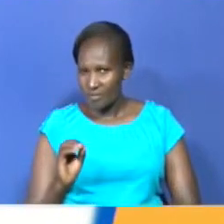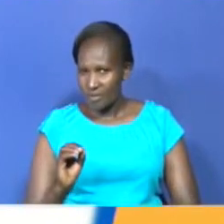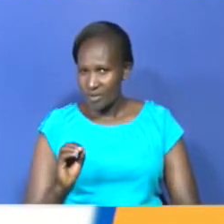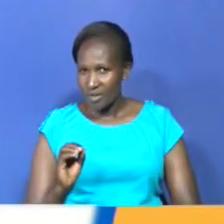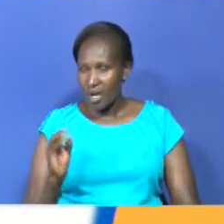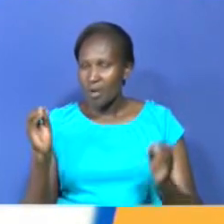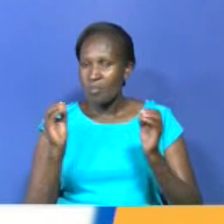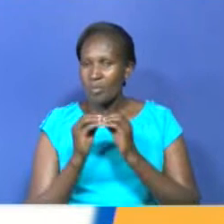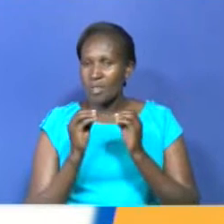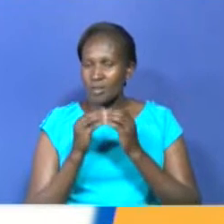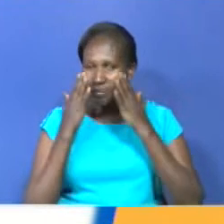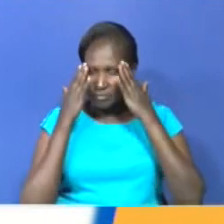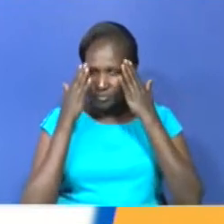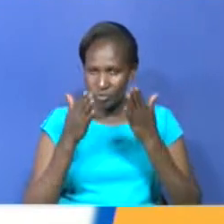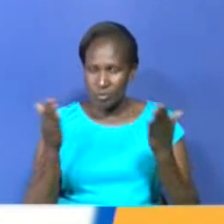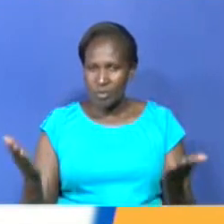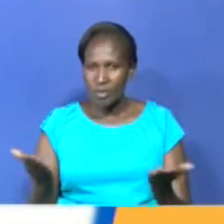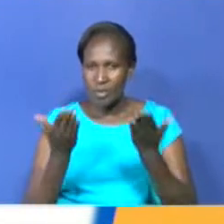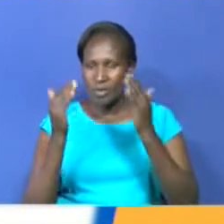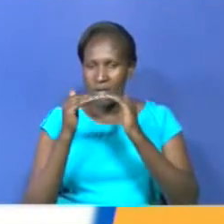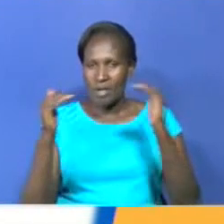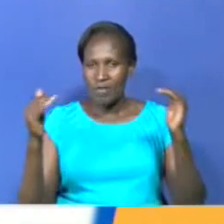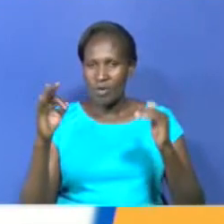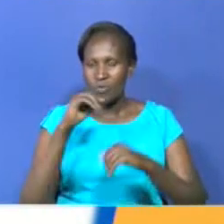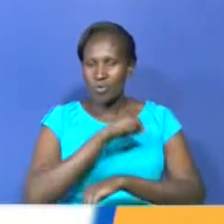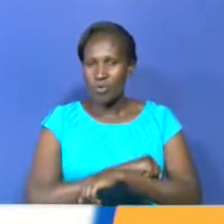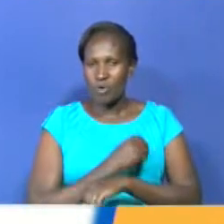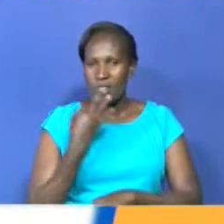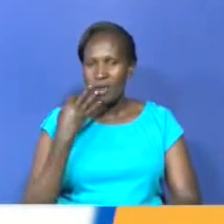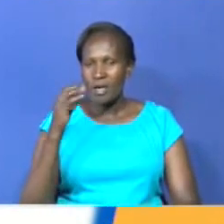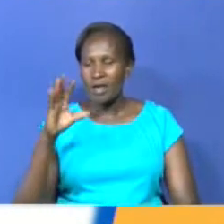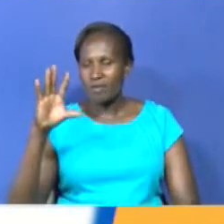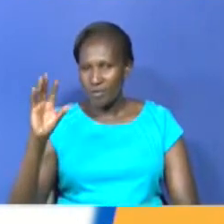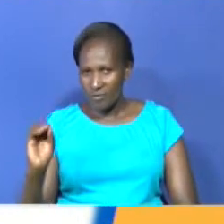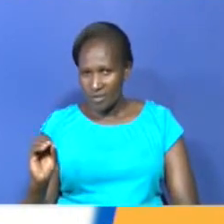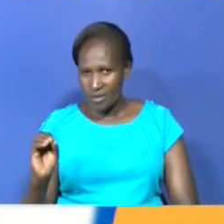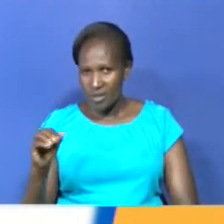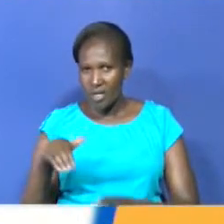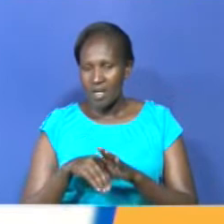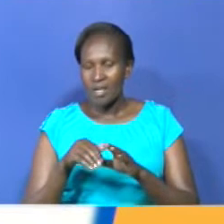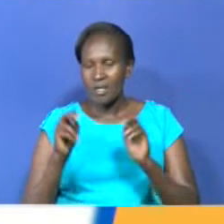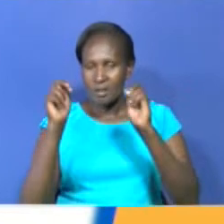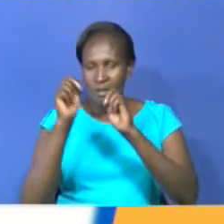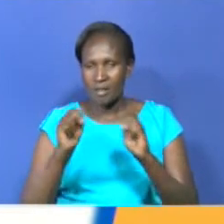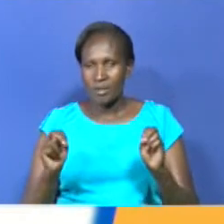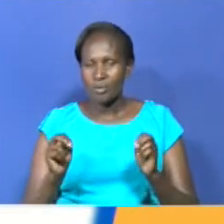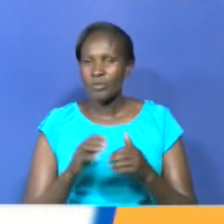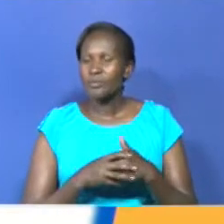hili linanuia kuinua kiwango cha masomo kinachotolewa katika shule zote 350 za Bridge International.